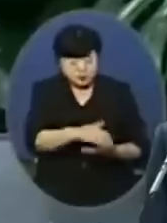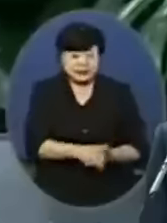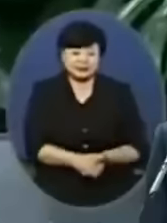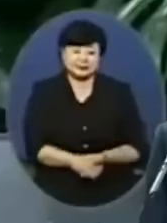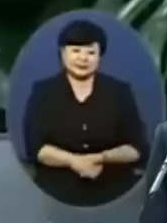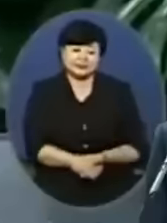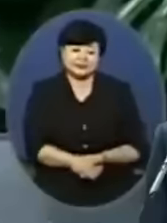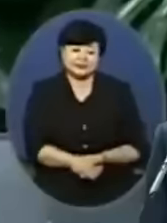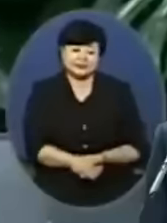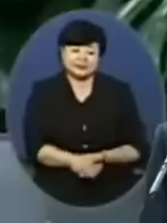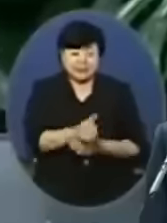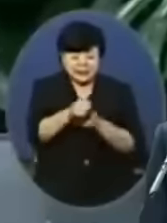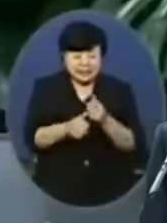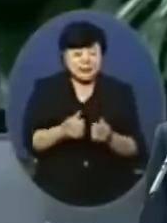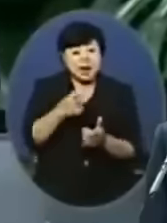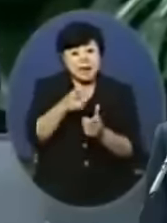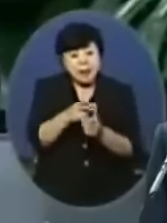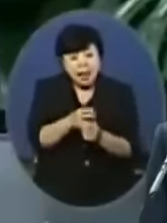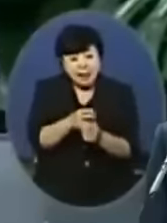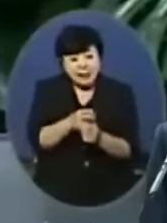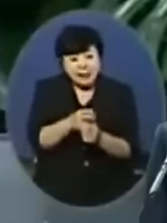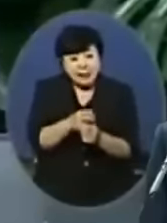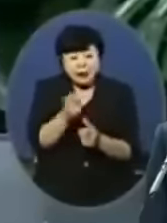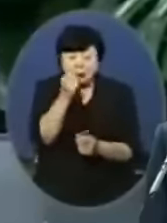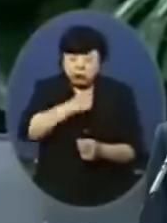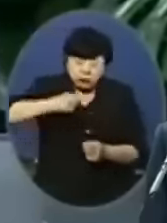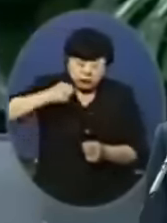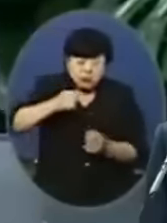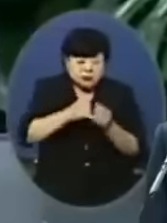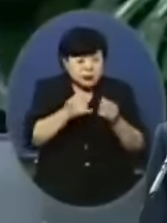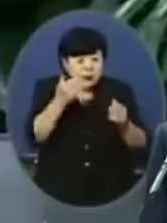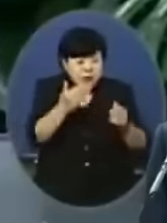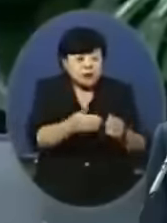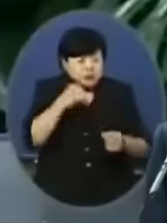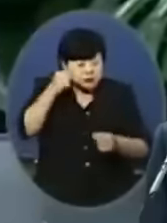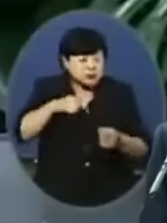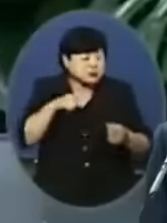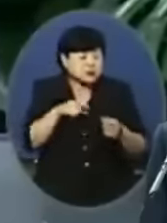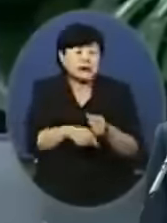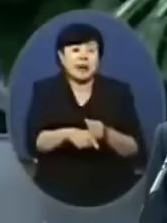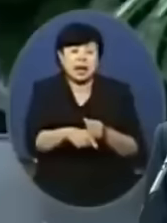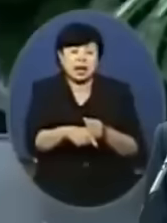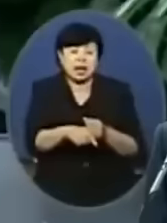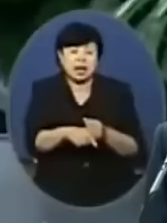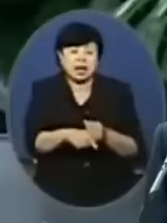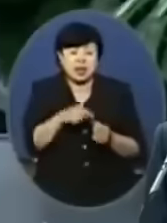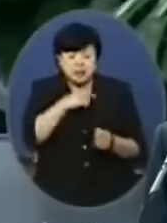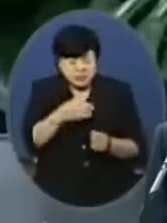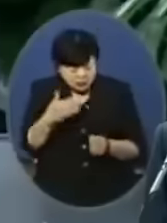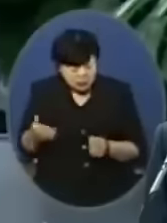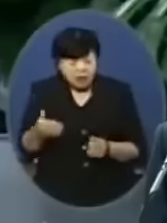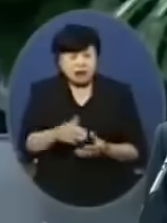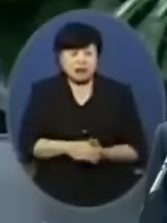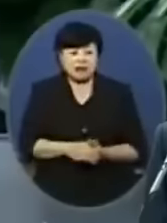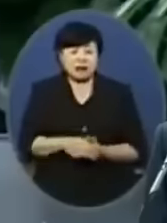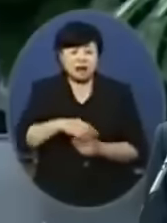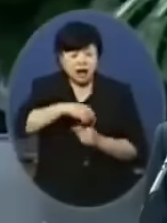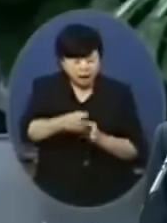입혔습니다. 하나님을 배반하고 거역하고 나가는 사람에게도 짐승을 잡아서 피를 흘리고